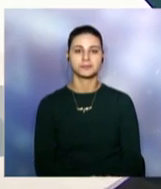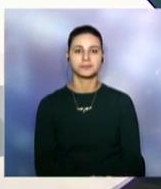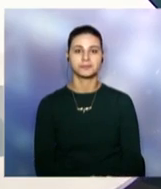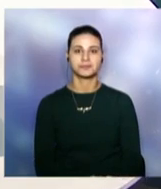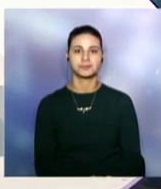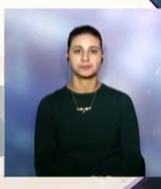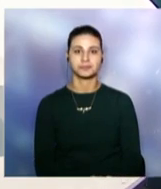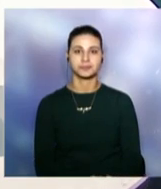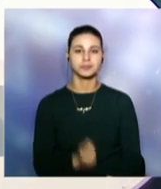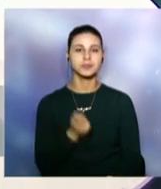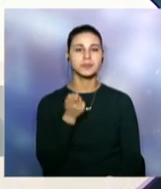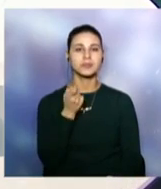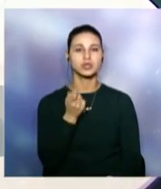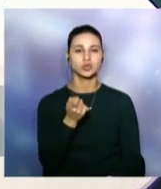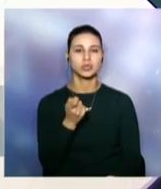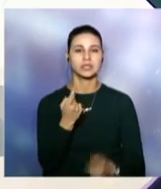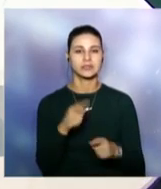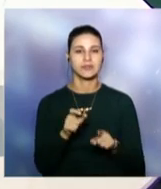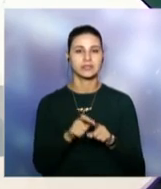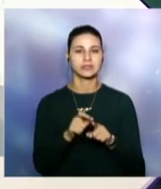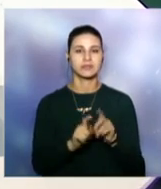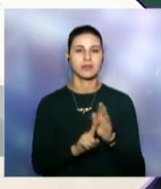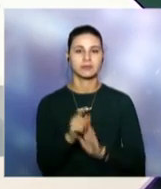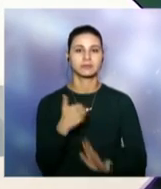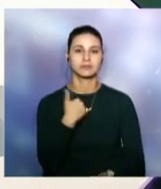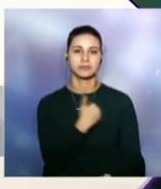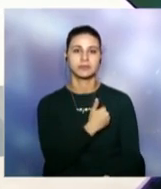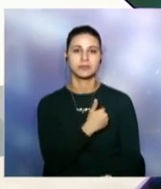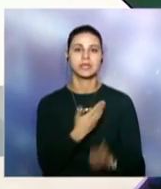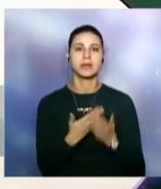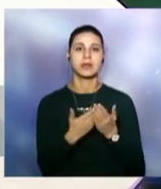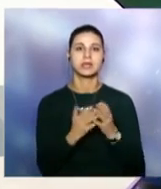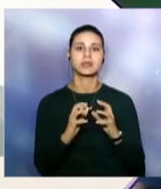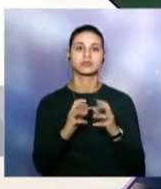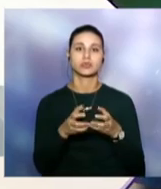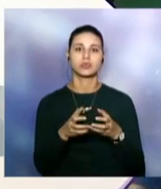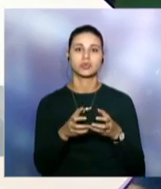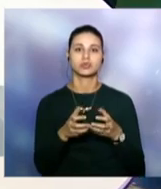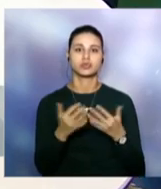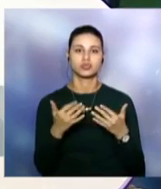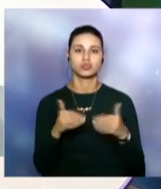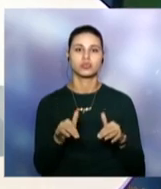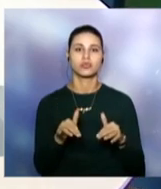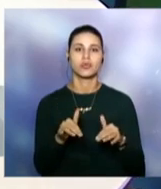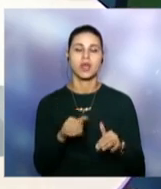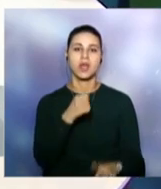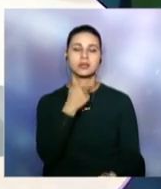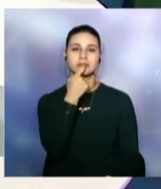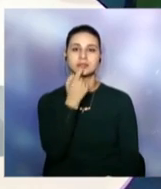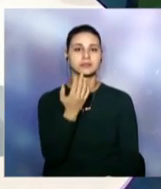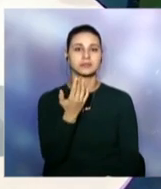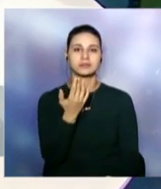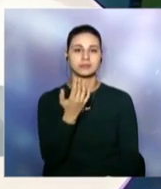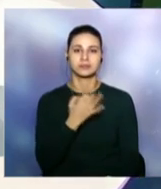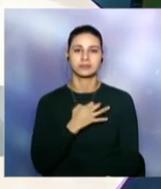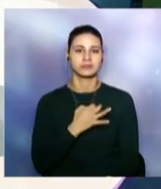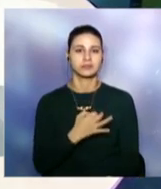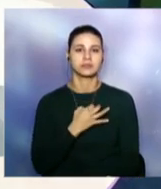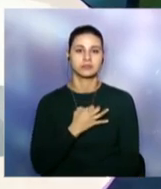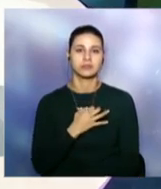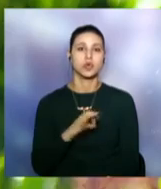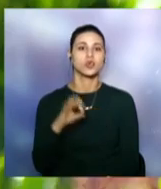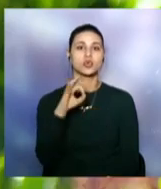მაშინ ცოტა შორიდან დავიწყებ, ასე ვთქვათ, მაგალითად სოფლიოში თითქმის უკვე ასაკს მნიშვნელობა არ აქვს, ანუ 0 დღიდან